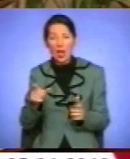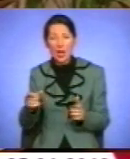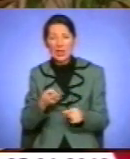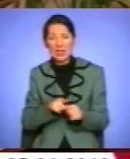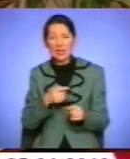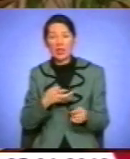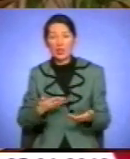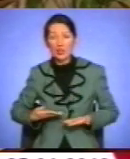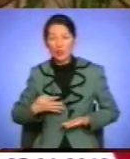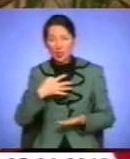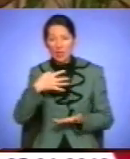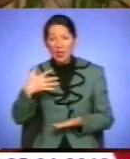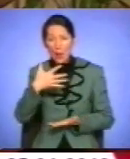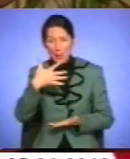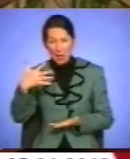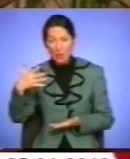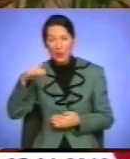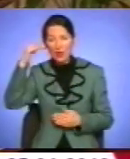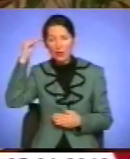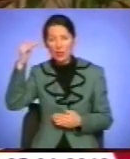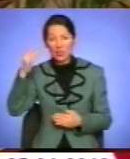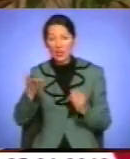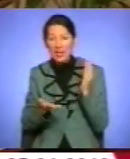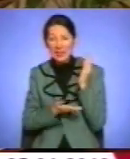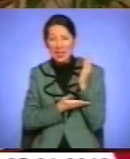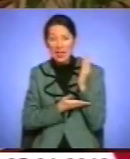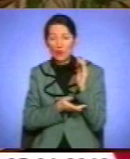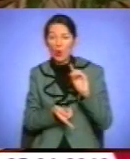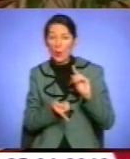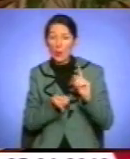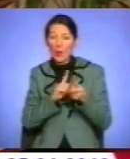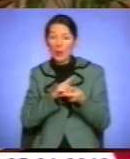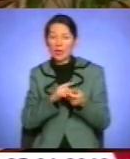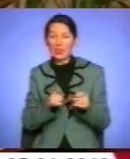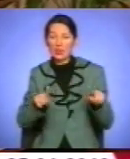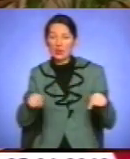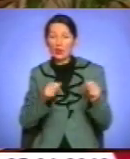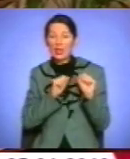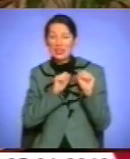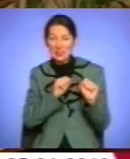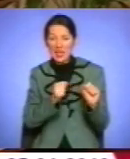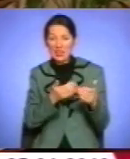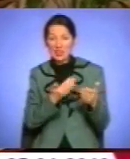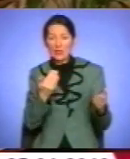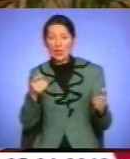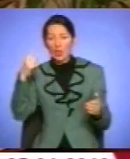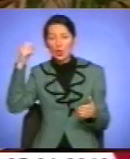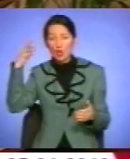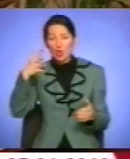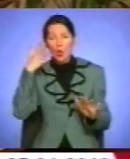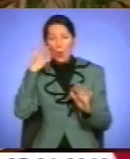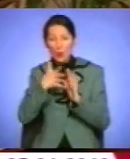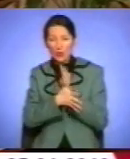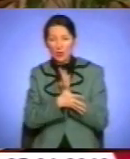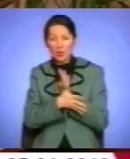на 4-му, на 5-му поверсі вище, воно навпаки створює захист від сонячного проміння, якби